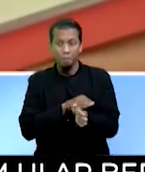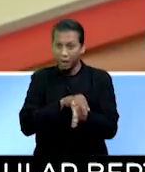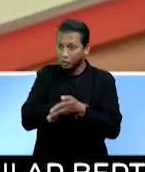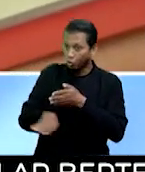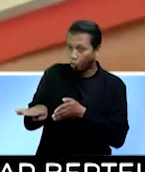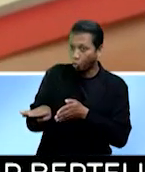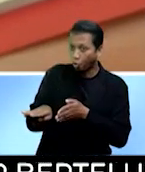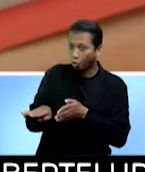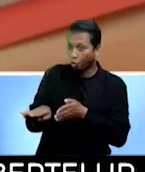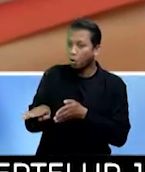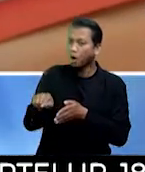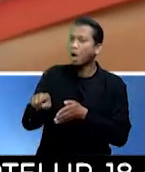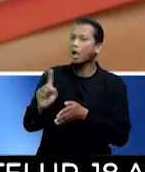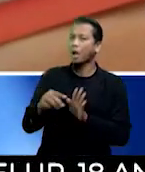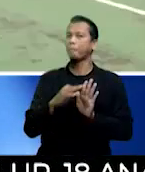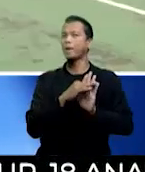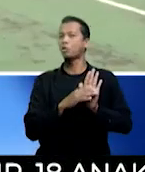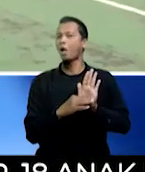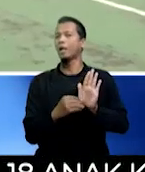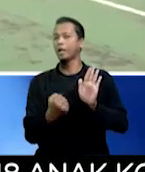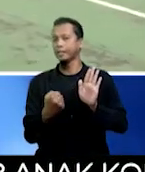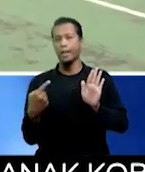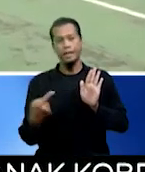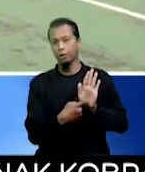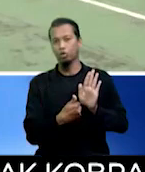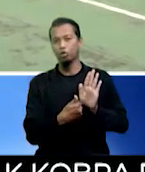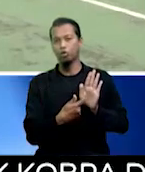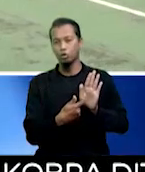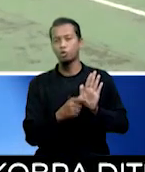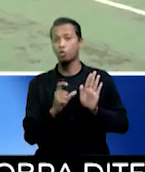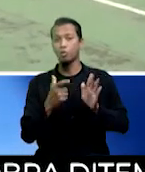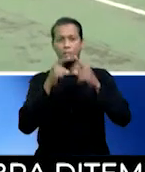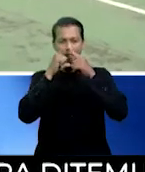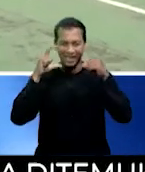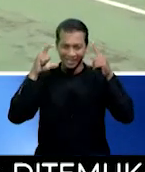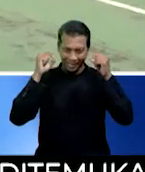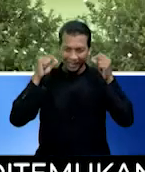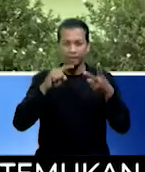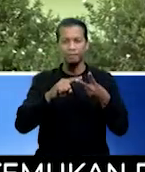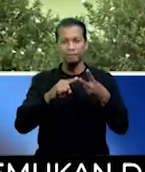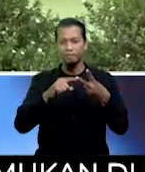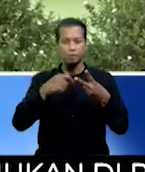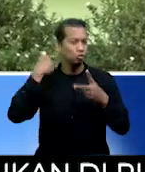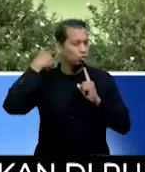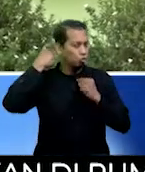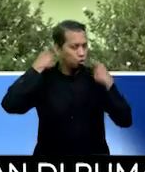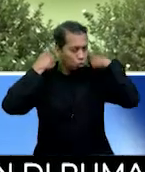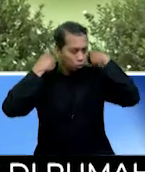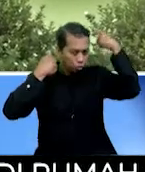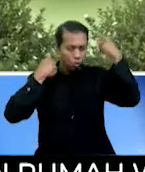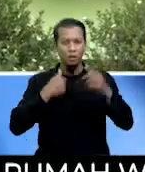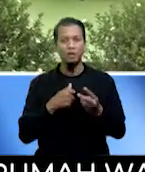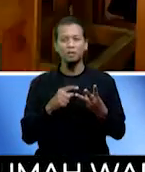serangkaian penerapan protokol kesehatan, dimulai dari diwajibkannya penggunaan masker, kemudian pengecekan suhu tubuh, dan nantinya juga